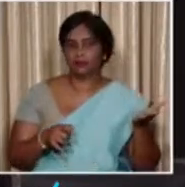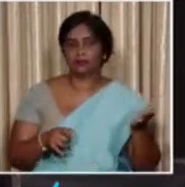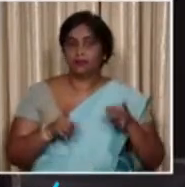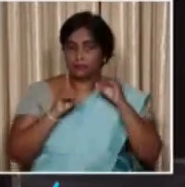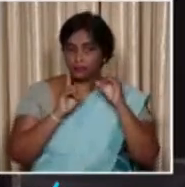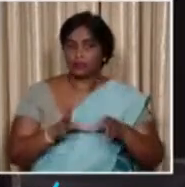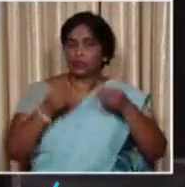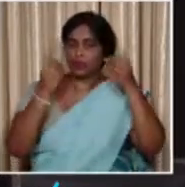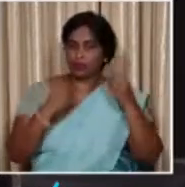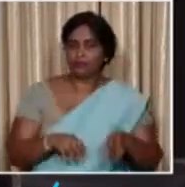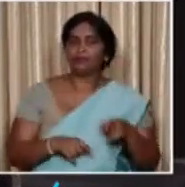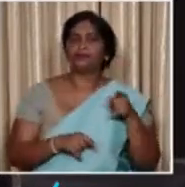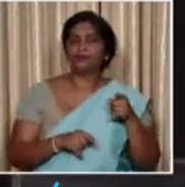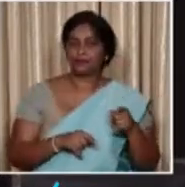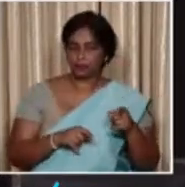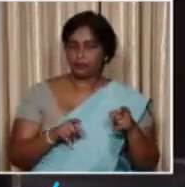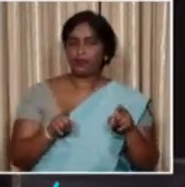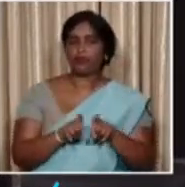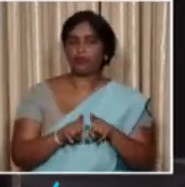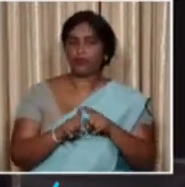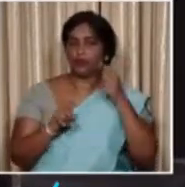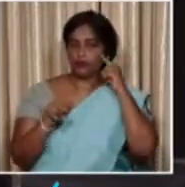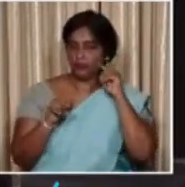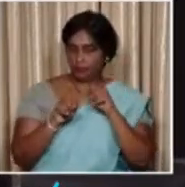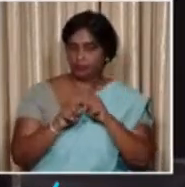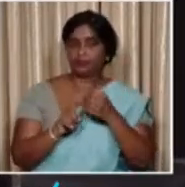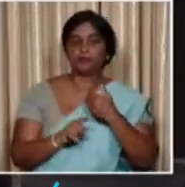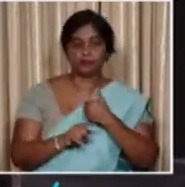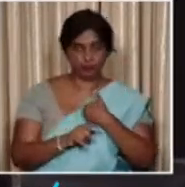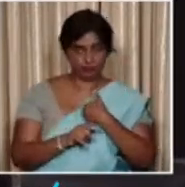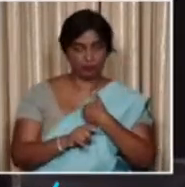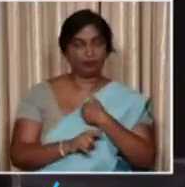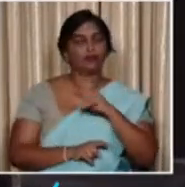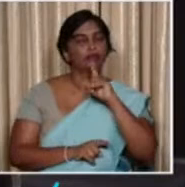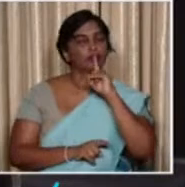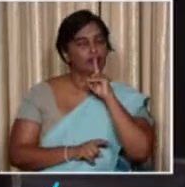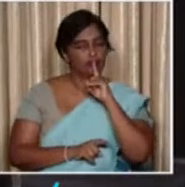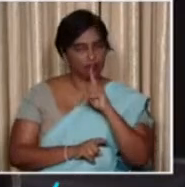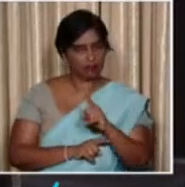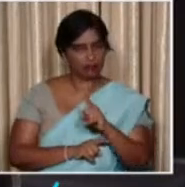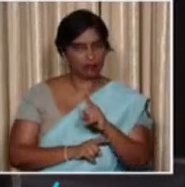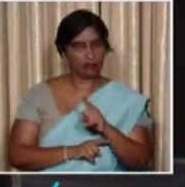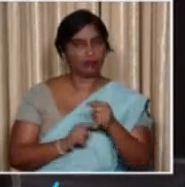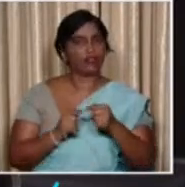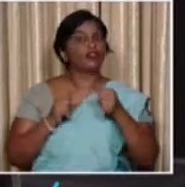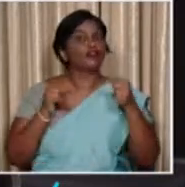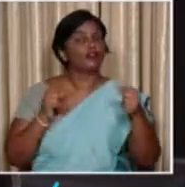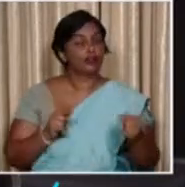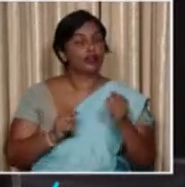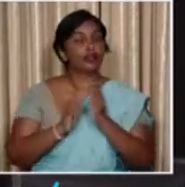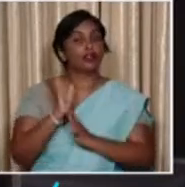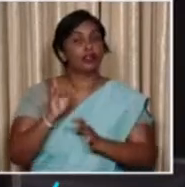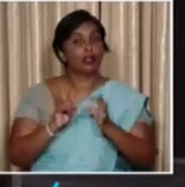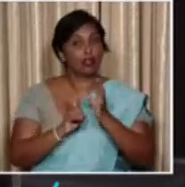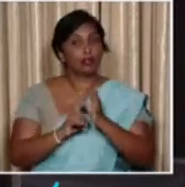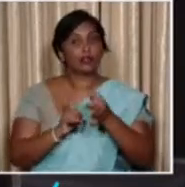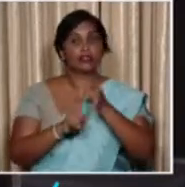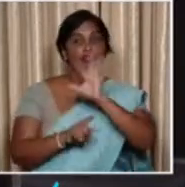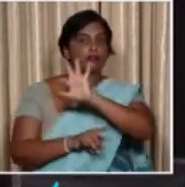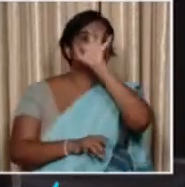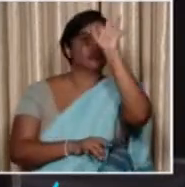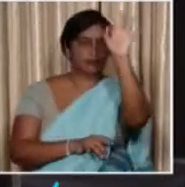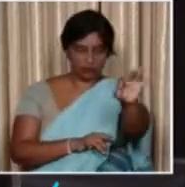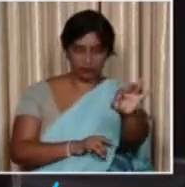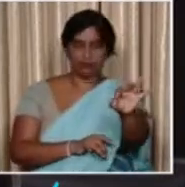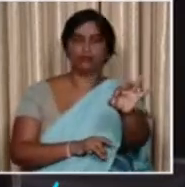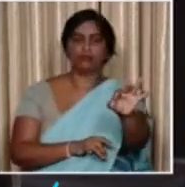මෙච්චර වැටලා තියෙන්නේ ඒ සම්බන්ධව මම ඉල්ලීමක් කරනවා විපක්ෂයේ මන්ත්‍රීවරයෙක් සභාපතිවරයා විදියට